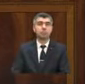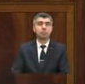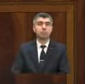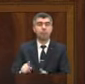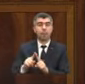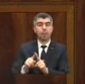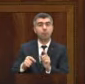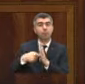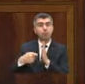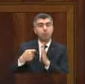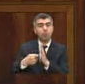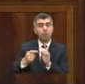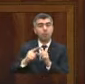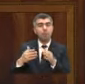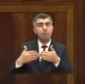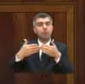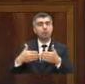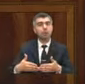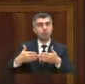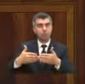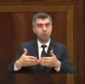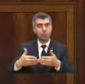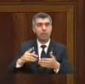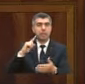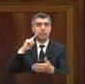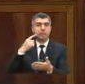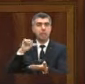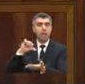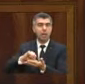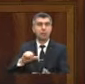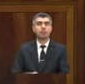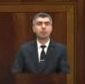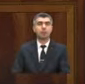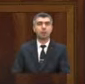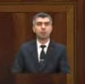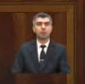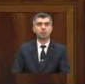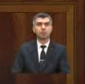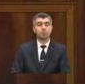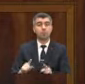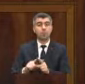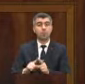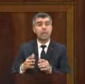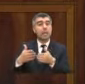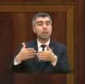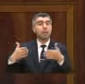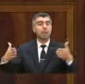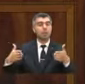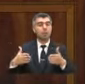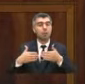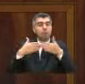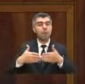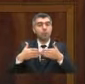الورش ديال ميناء الدخلة الأطلسي اللي غادي يكون من أكبر الموانئ أيضا في